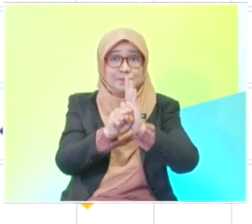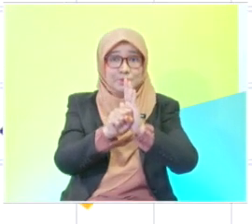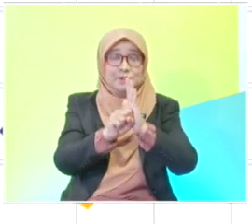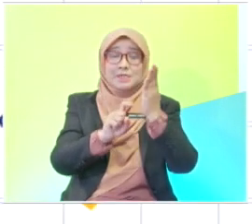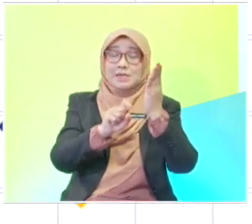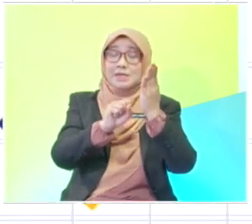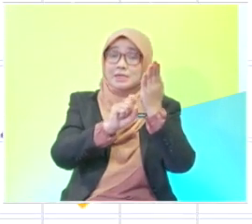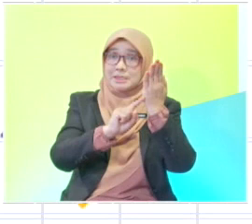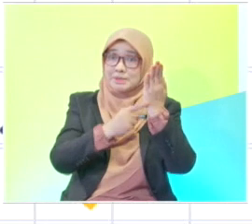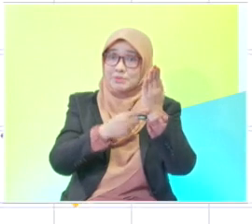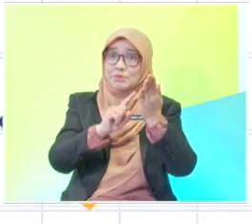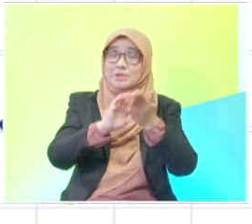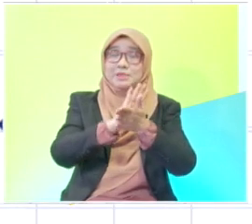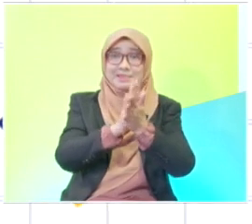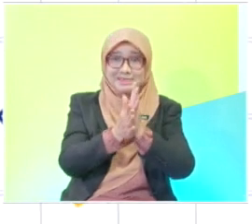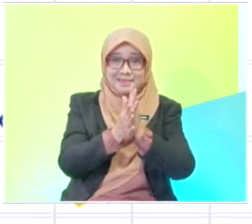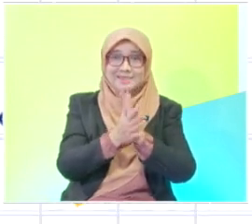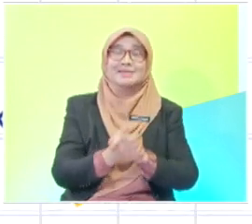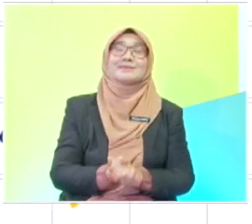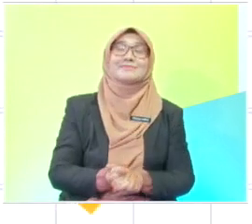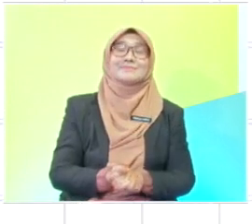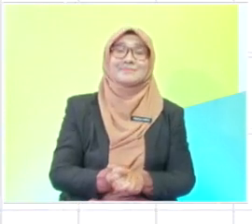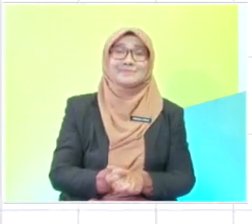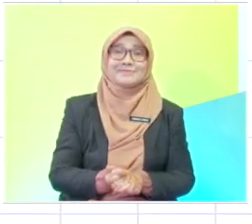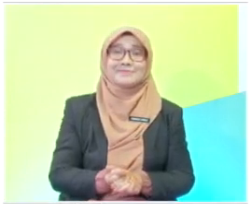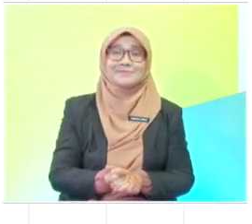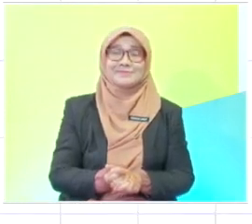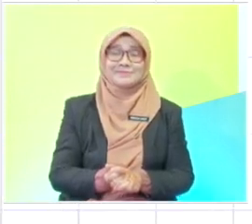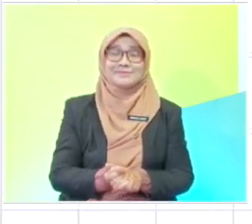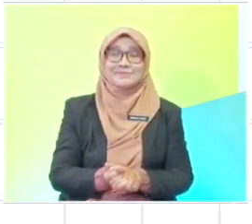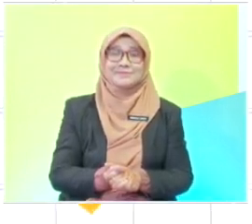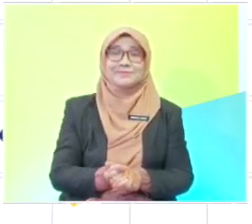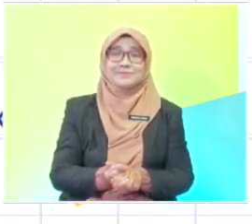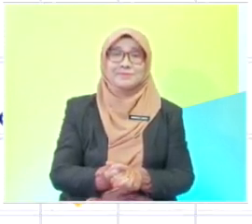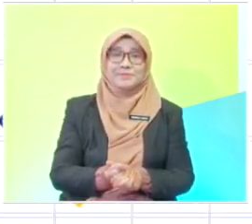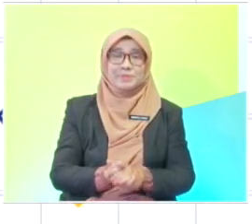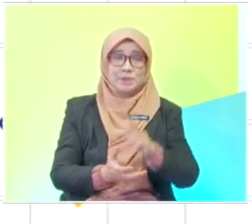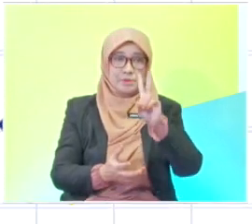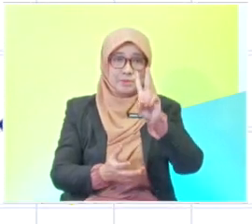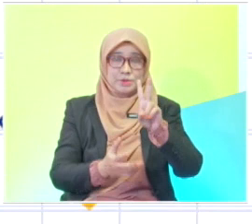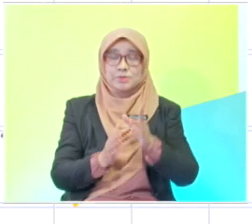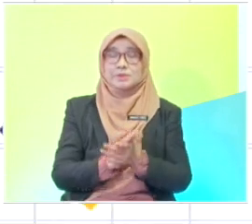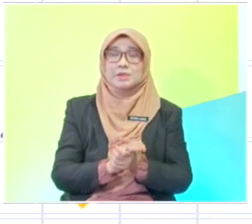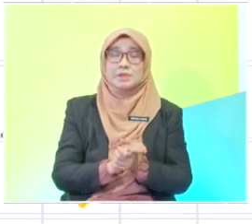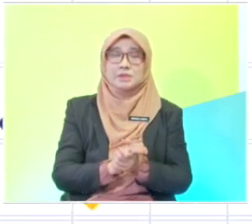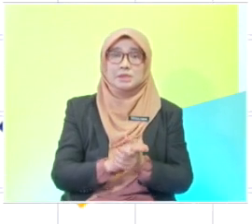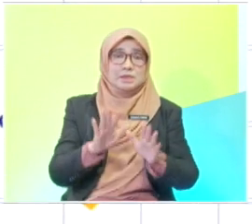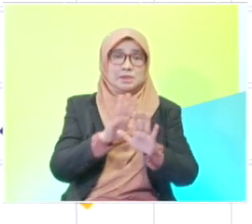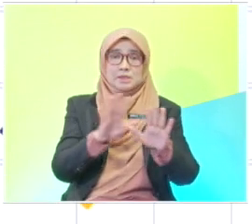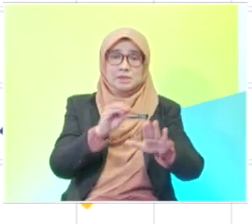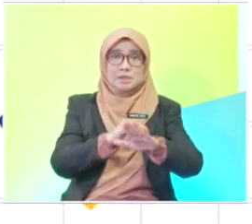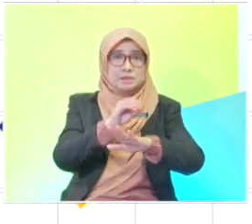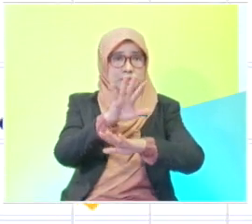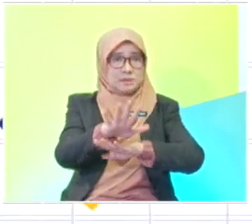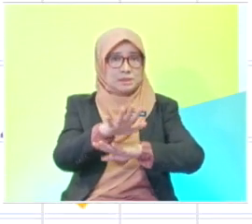melawan. Okey. Di atas aras keimunan. Okey, keimunan aktif semula jadi, betul? Okey, untuk yang kedua, Kelvin tidak dijangkiti